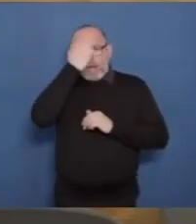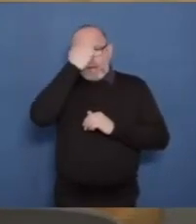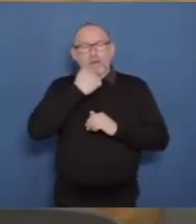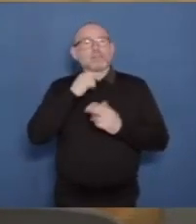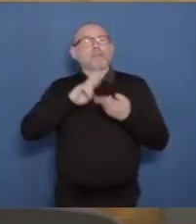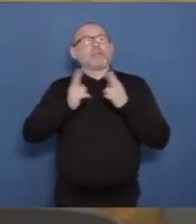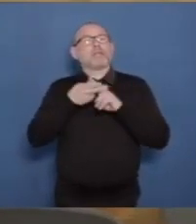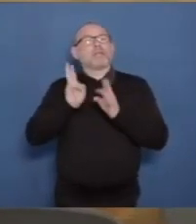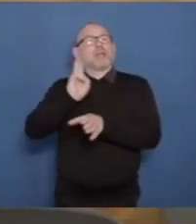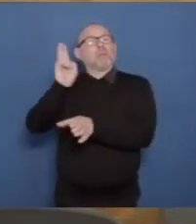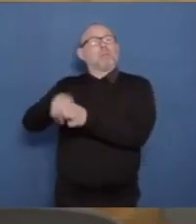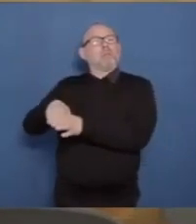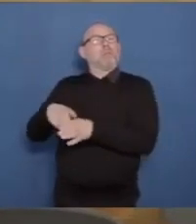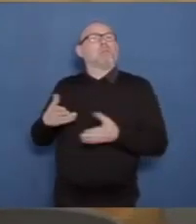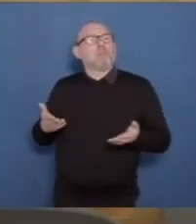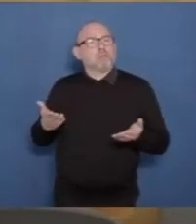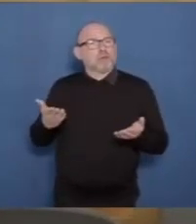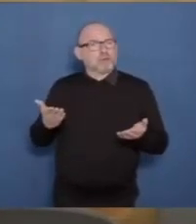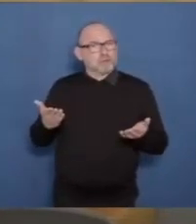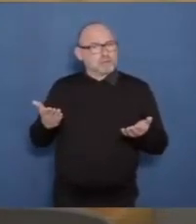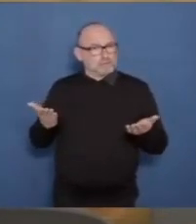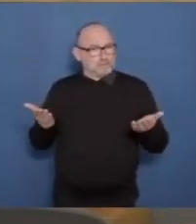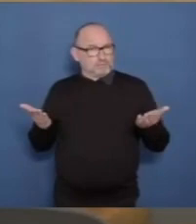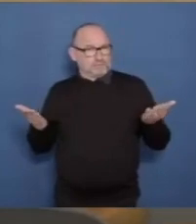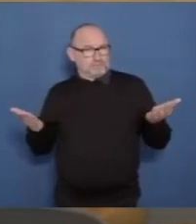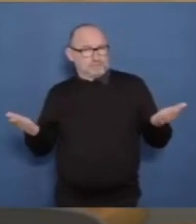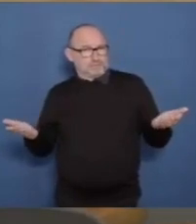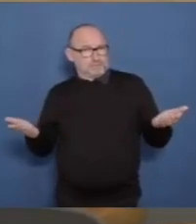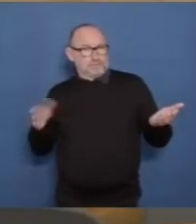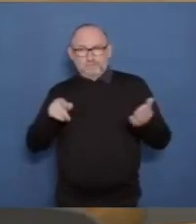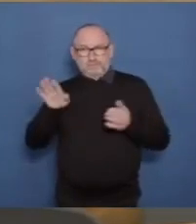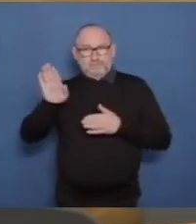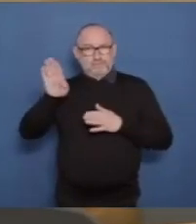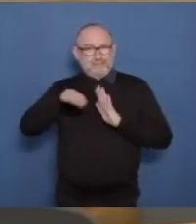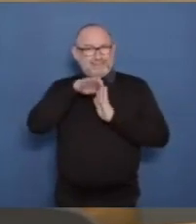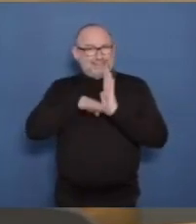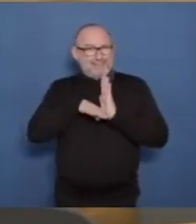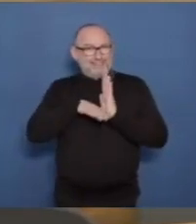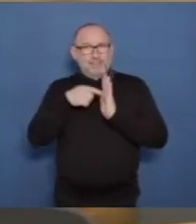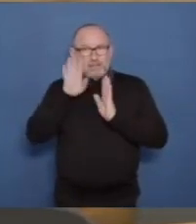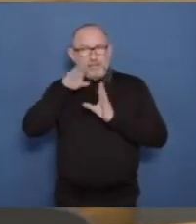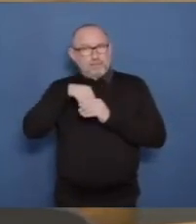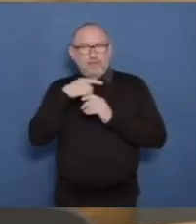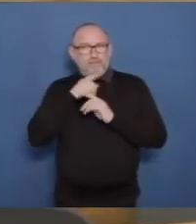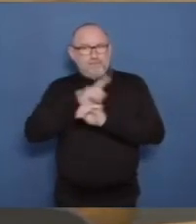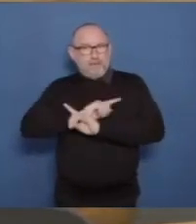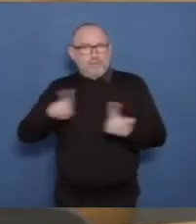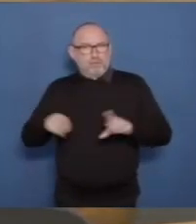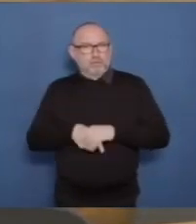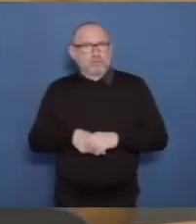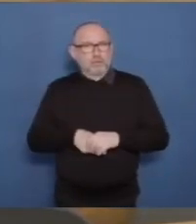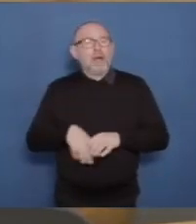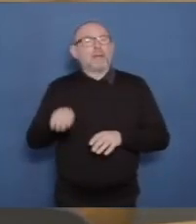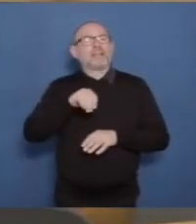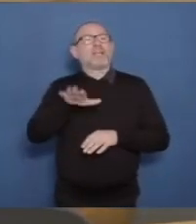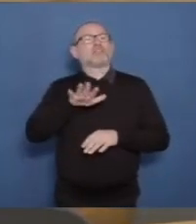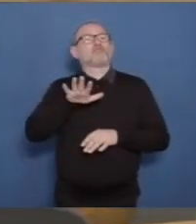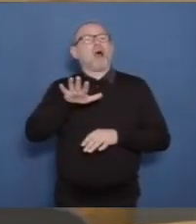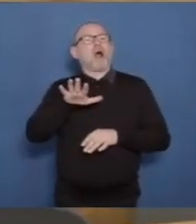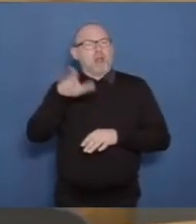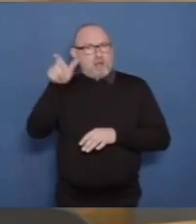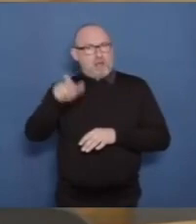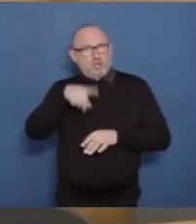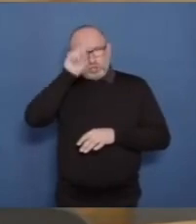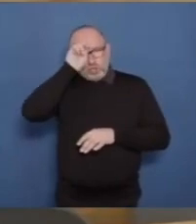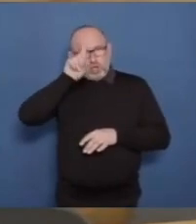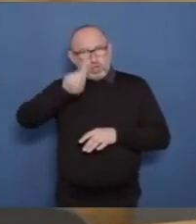Hamas-Mitglieder beschäftige. Ich meine, das ist laut UNRWA-Richtlinien verboten. Matthias Schmale ist ein Deutscher, der dort die